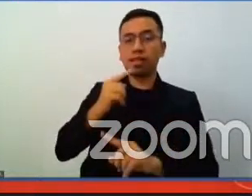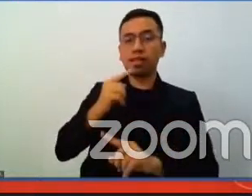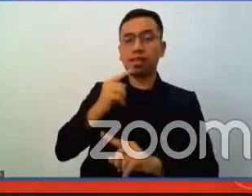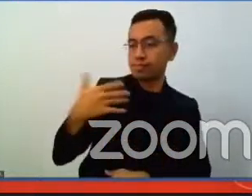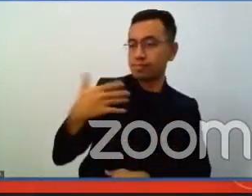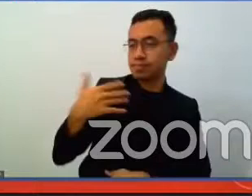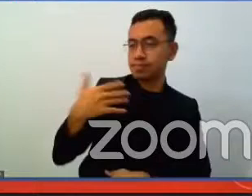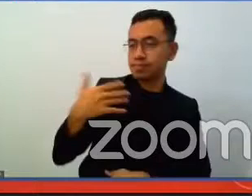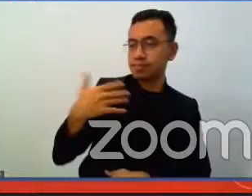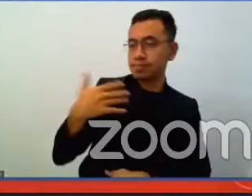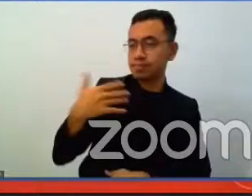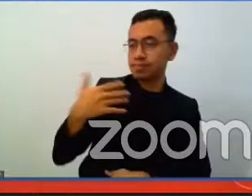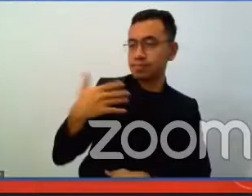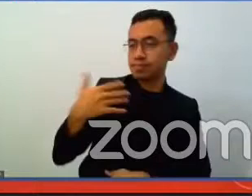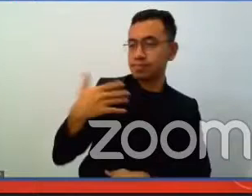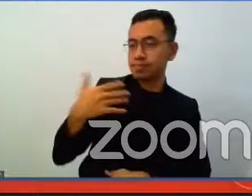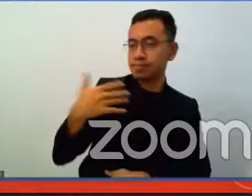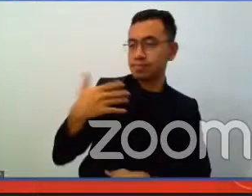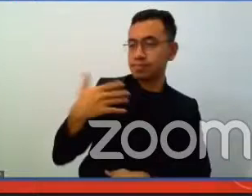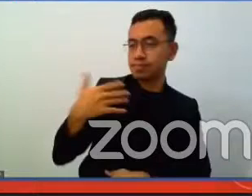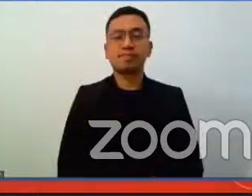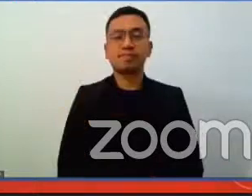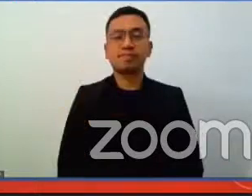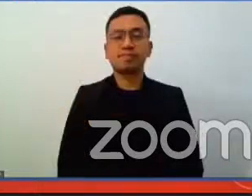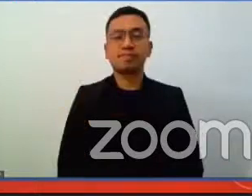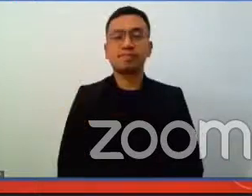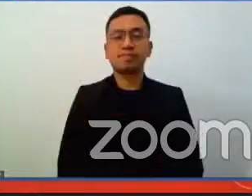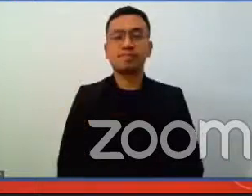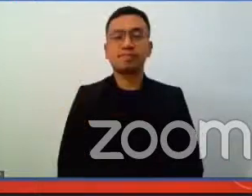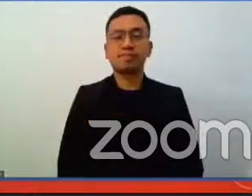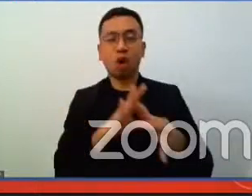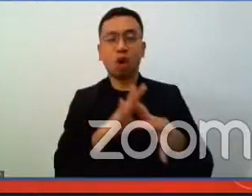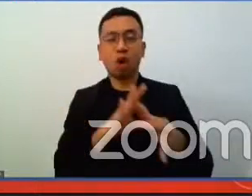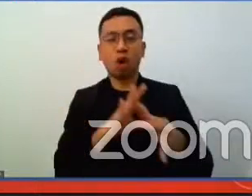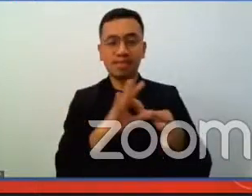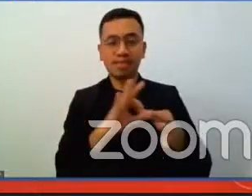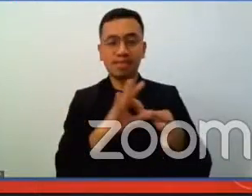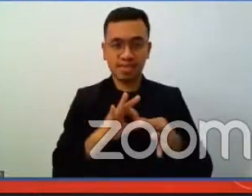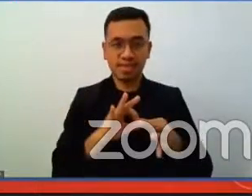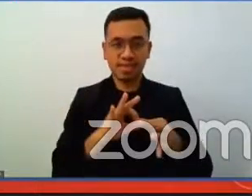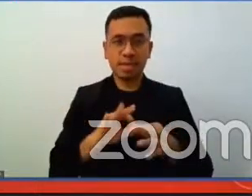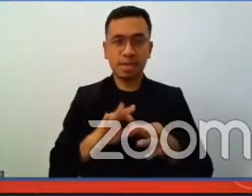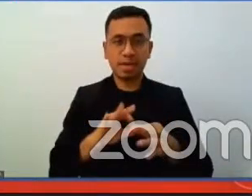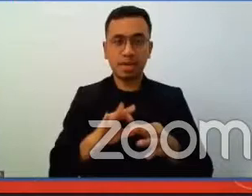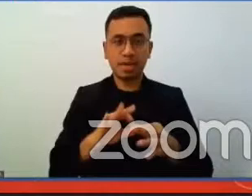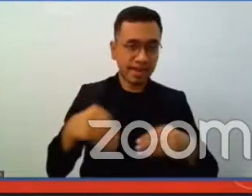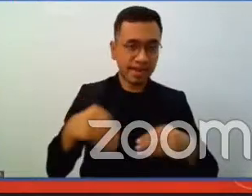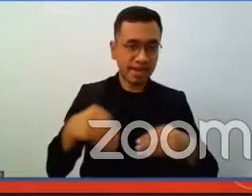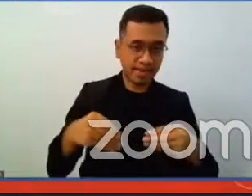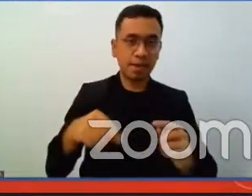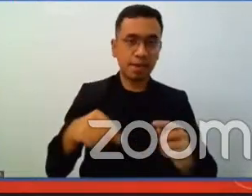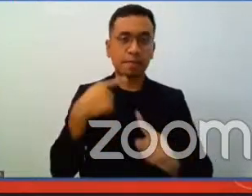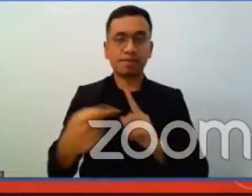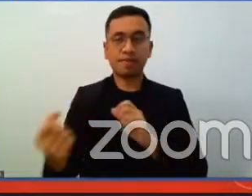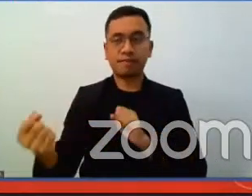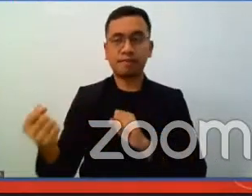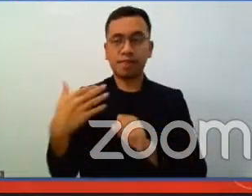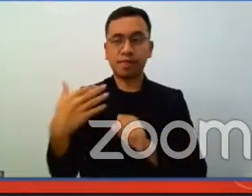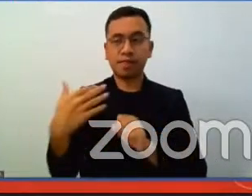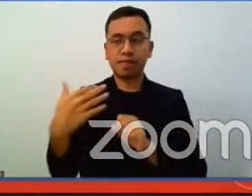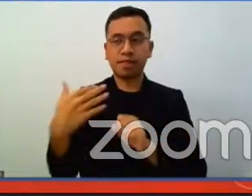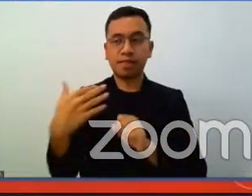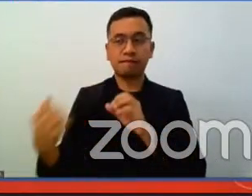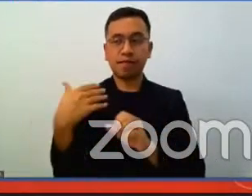tersedia kolaborasi antara materi atau materi presentasi dengan feedback. Jadi